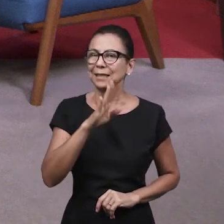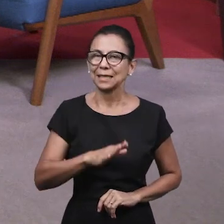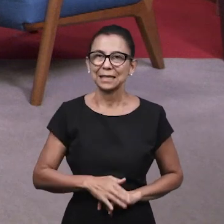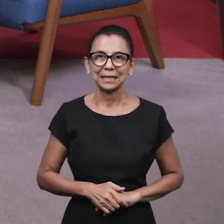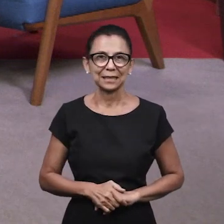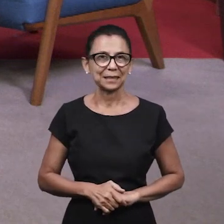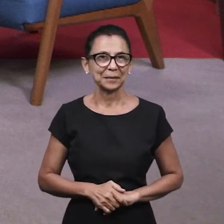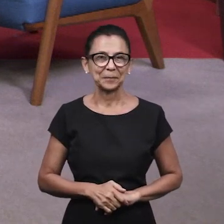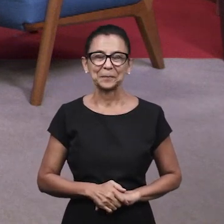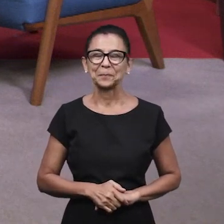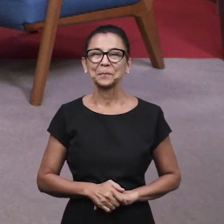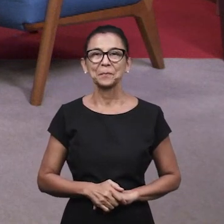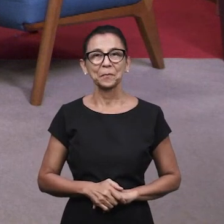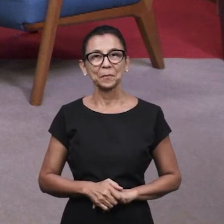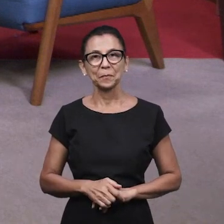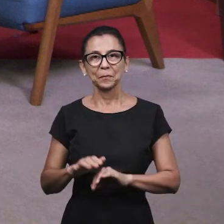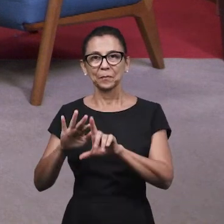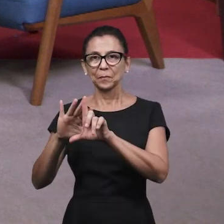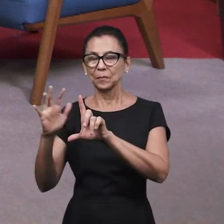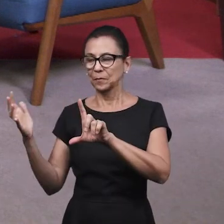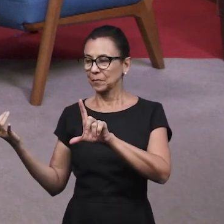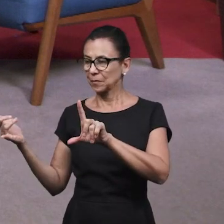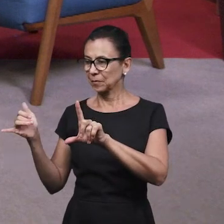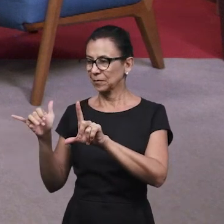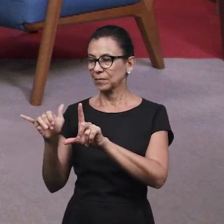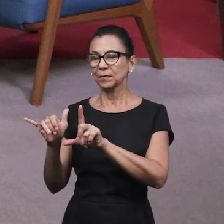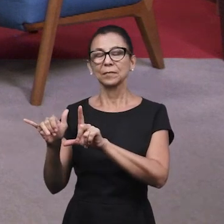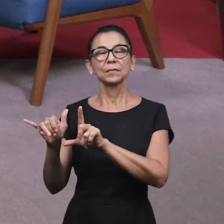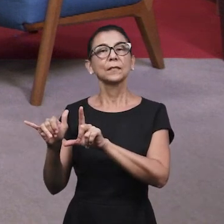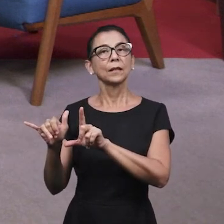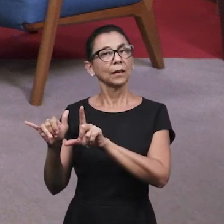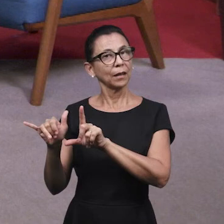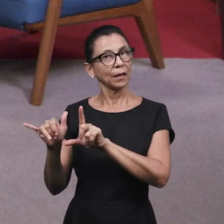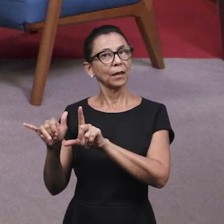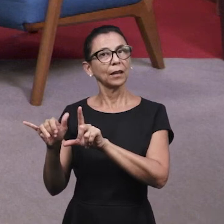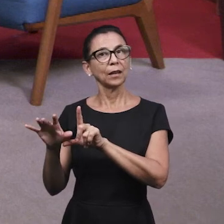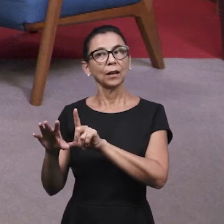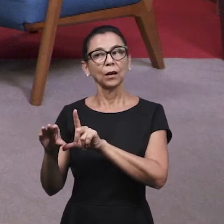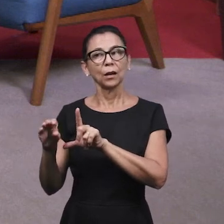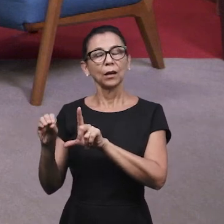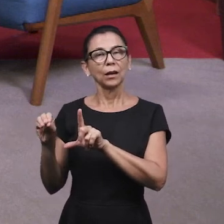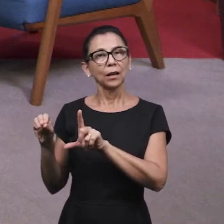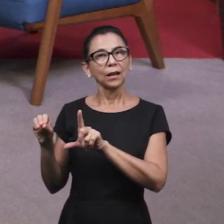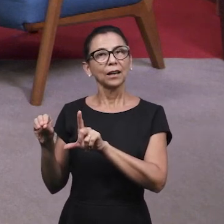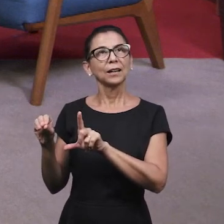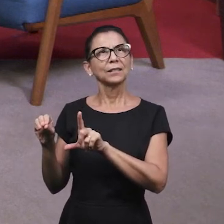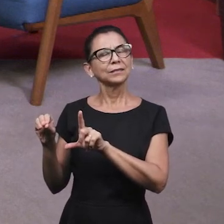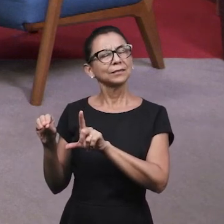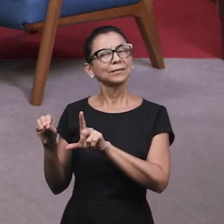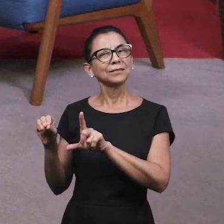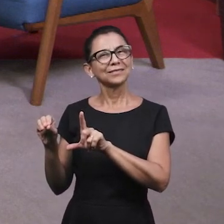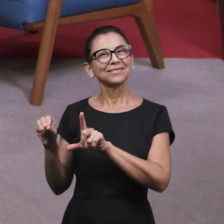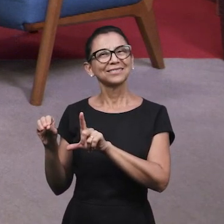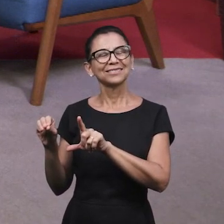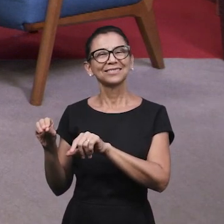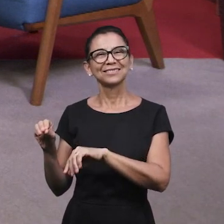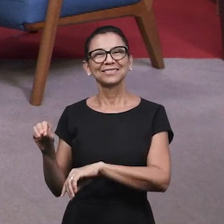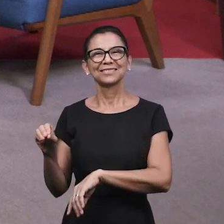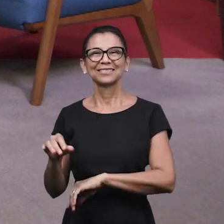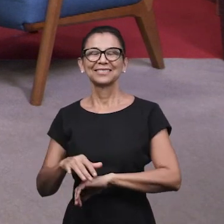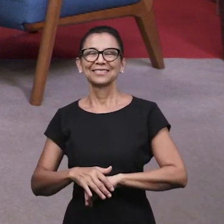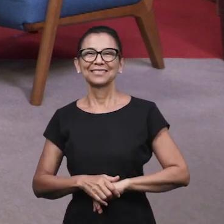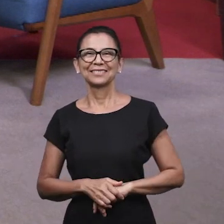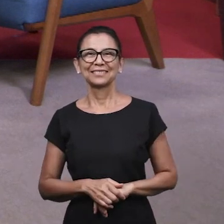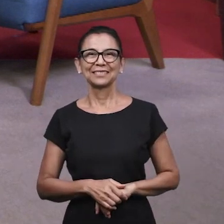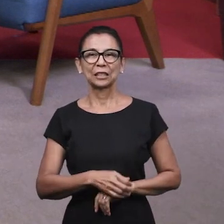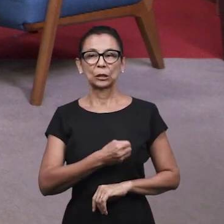gratuit. Pointez l'appareil photo de votre smartphone vers le code qui apparaît à côté du numéro, et votre appareil sera redirigé